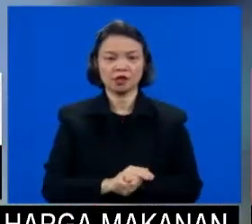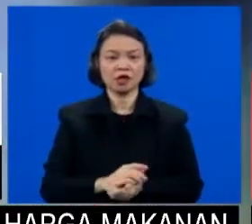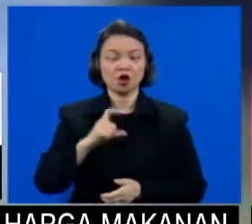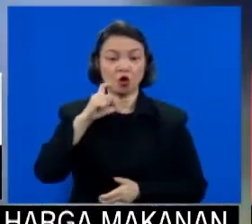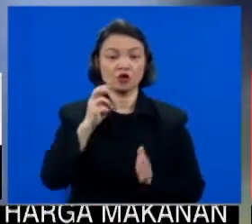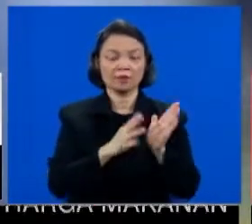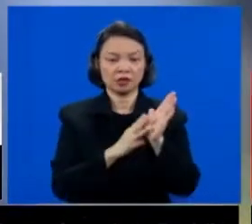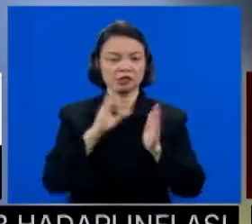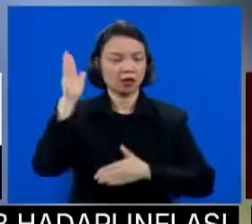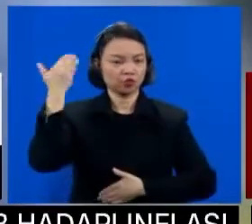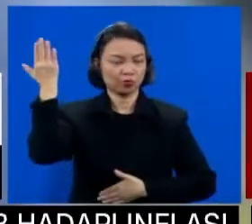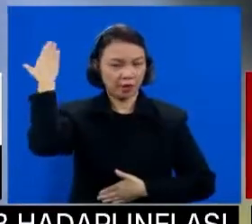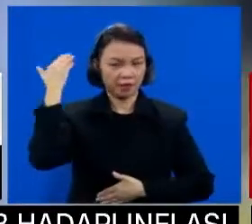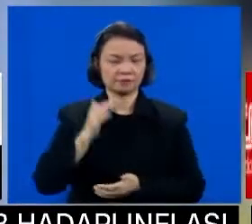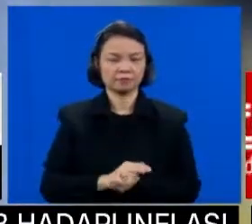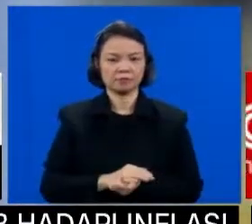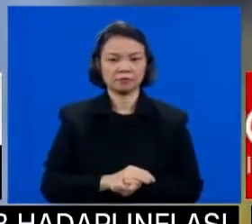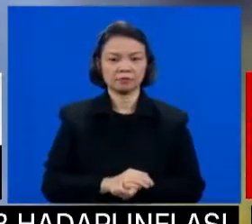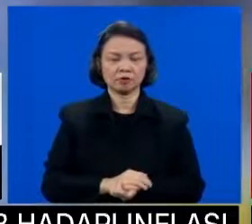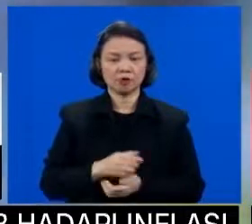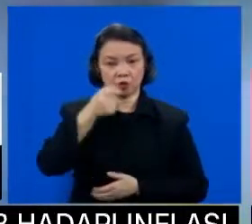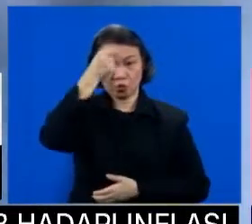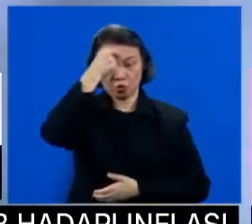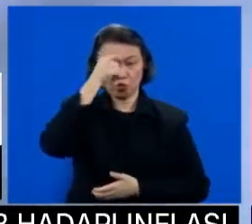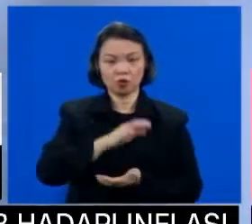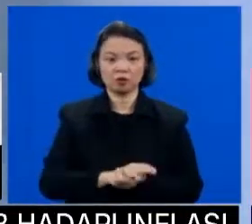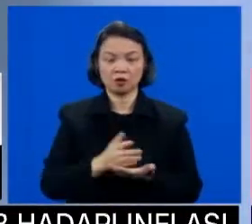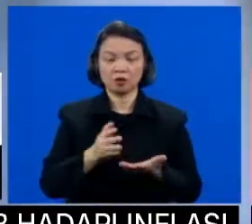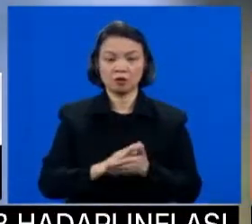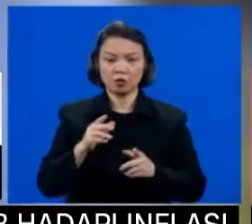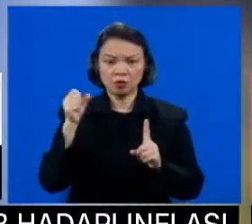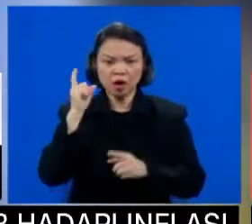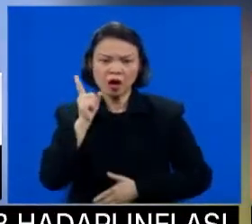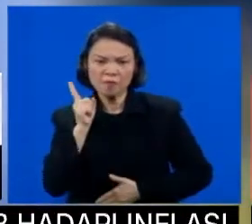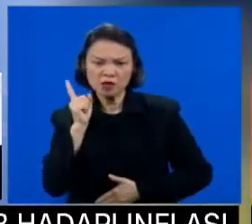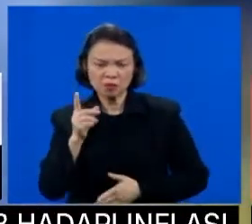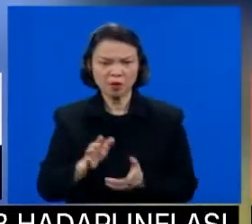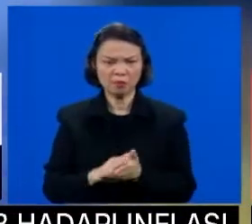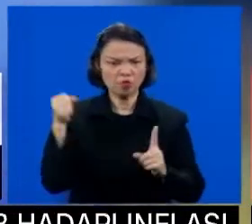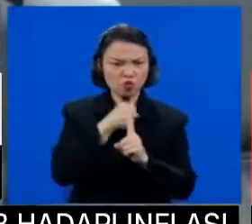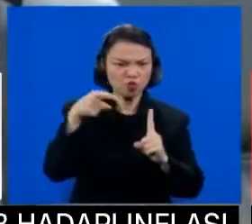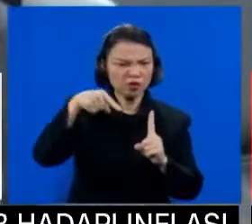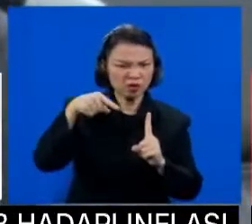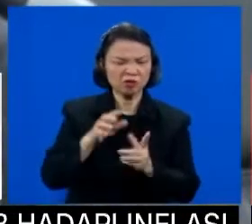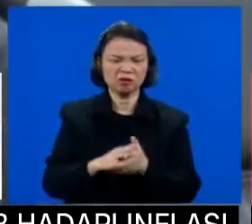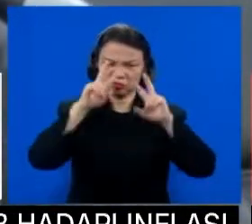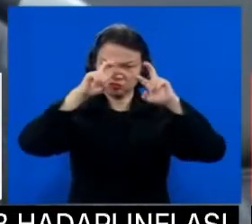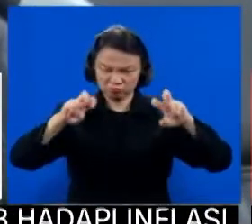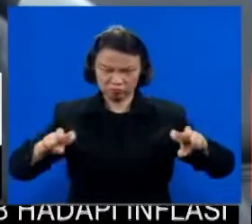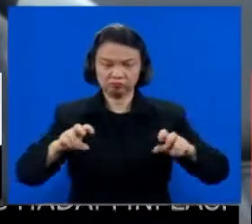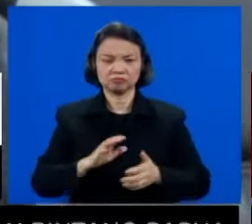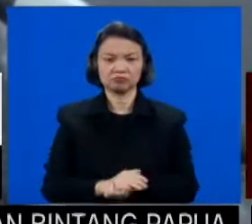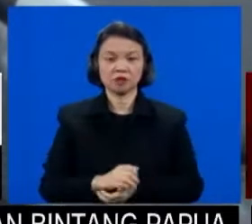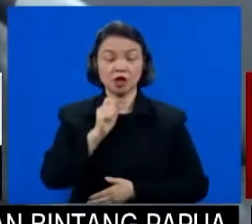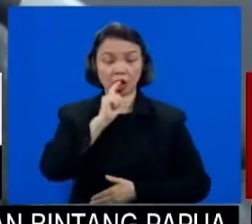lalu. Penyidik juga akan mengungkap para pelaku yang terlibat dalam peristiwa pengeroyokan tersebut secepatnya. Laporan yang dilayangkan